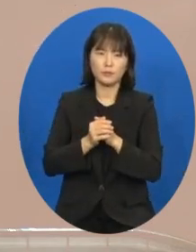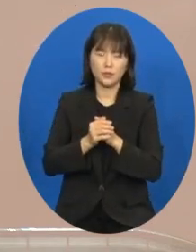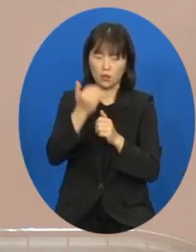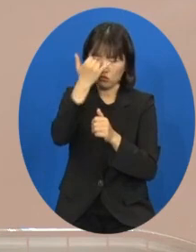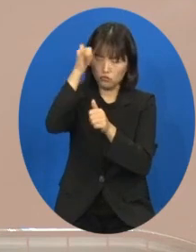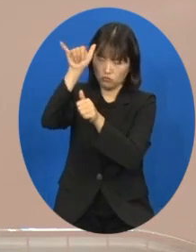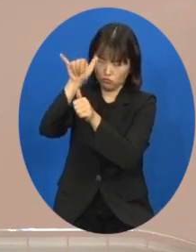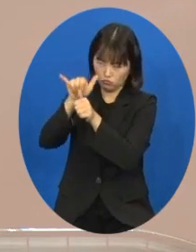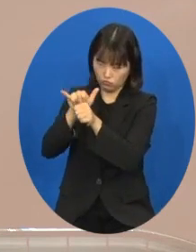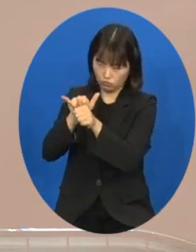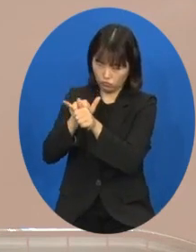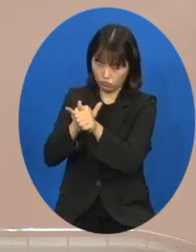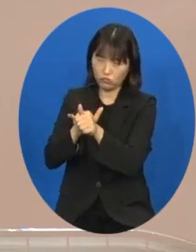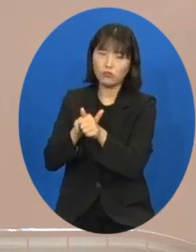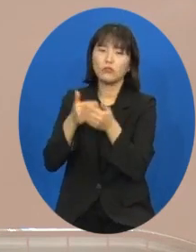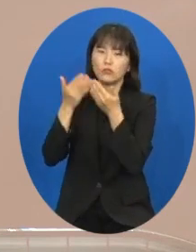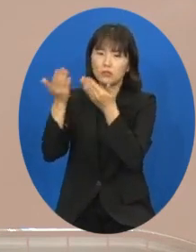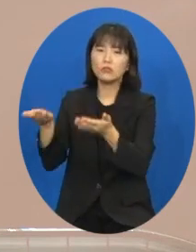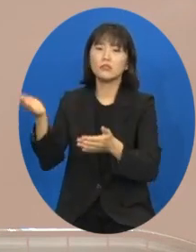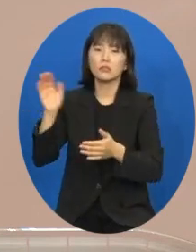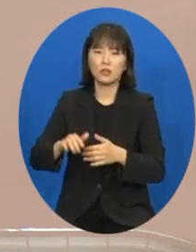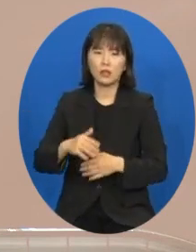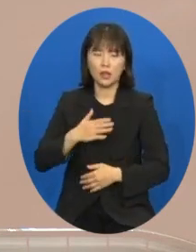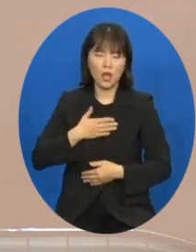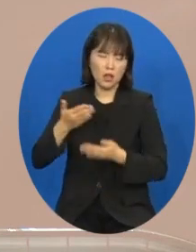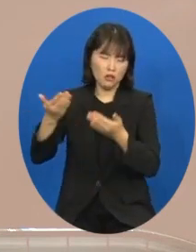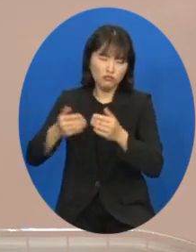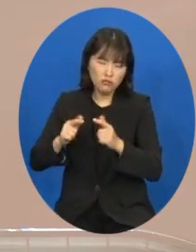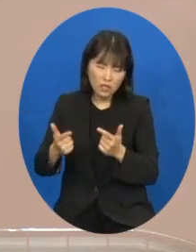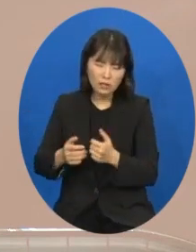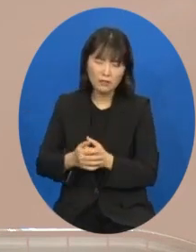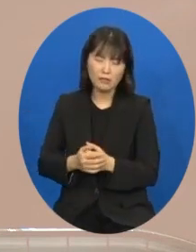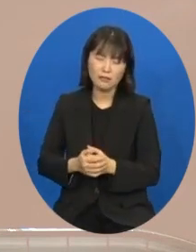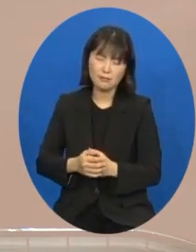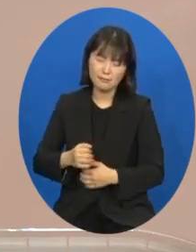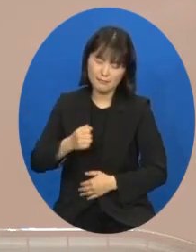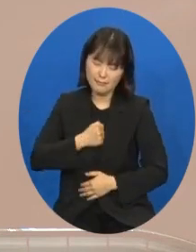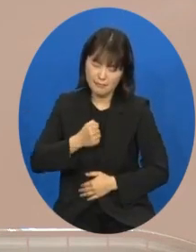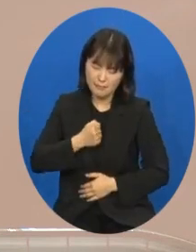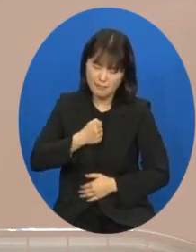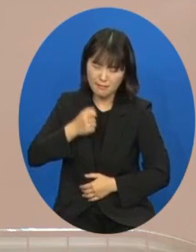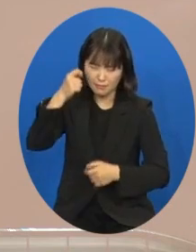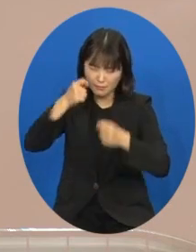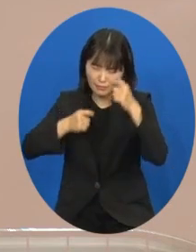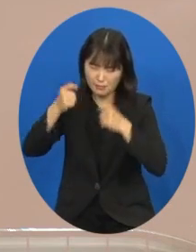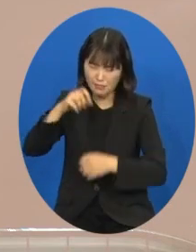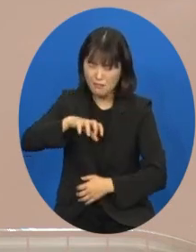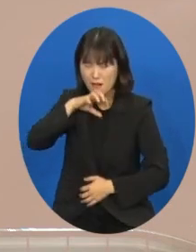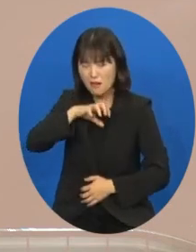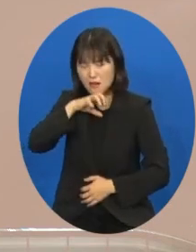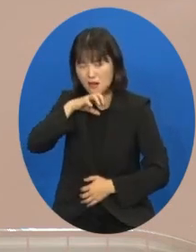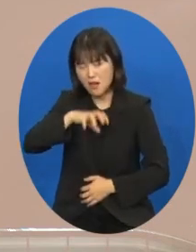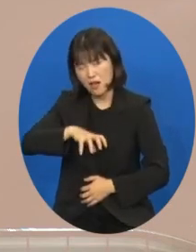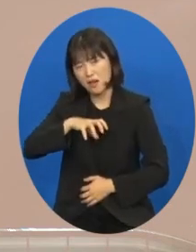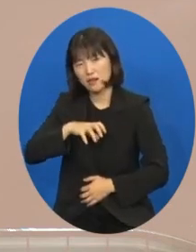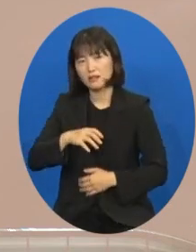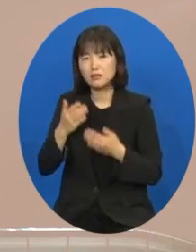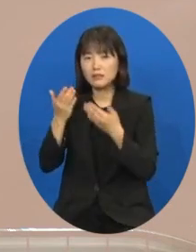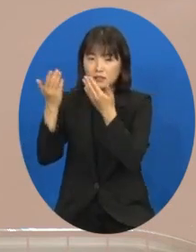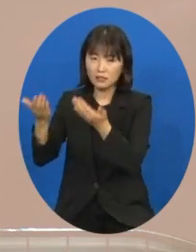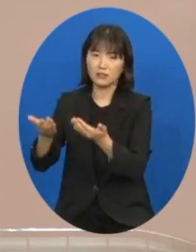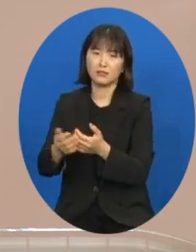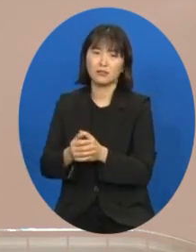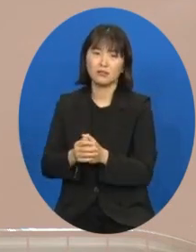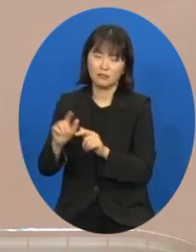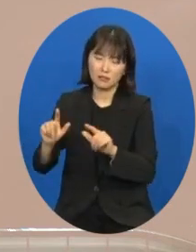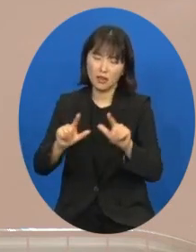충성을 다하는데 나는 안 준다고 그렇게 통곡하고 원망하고 불평하고 나는